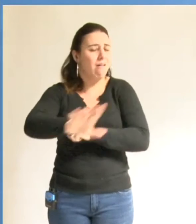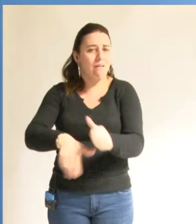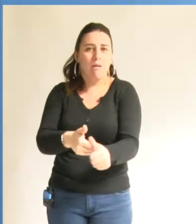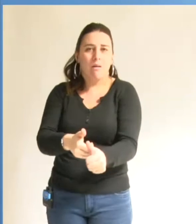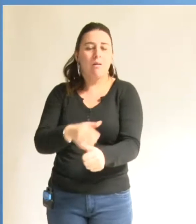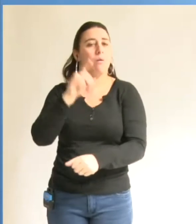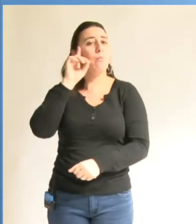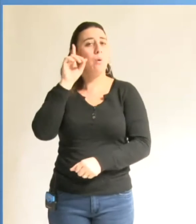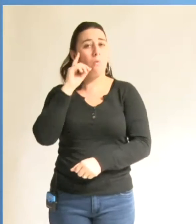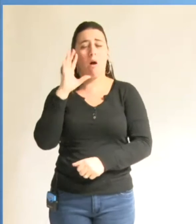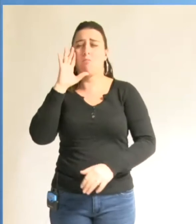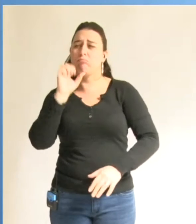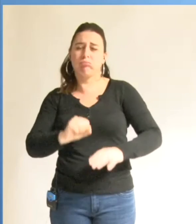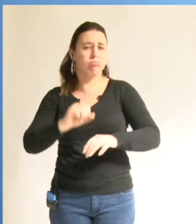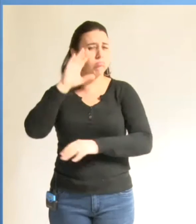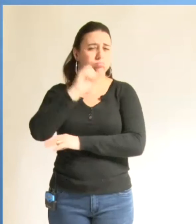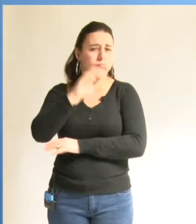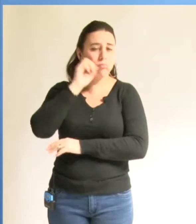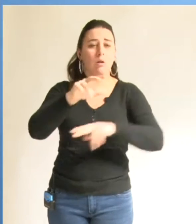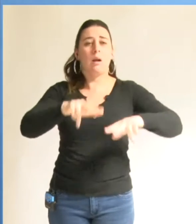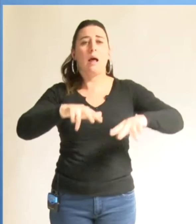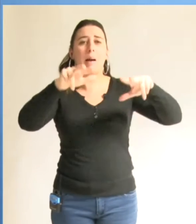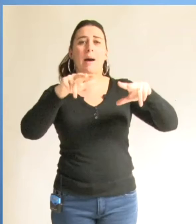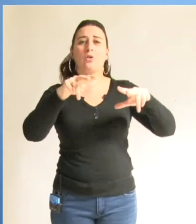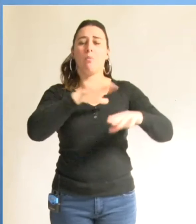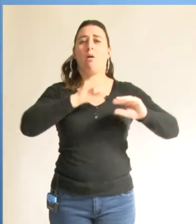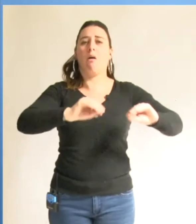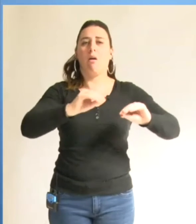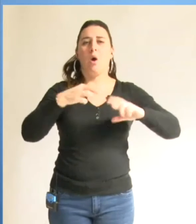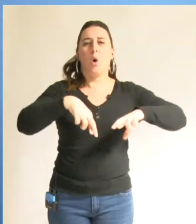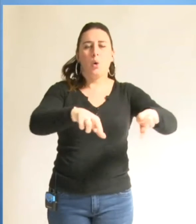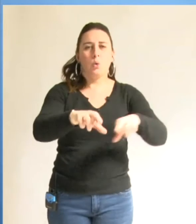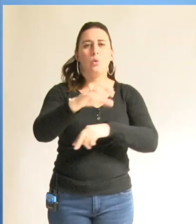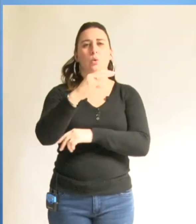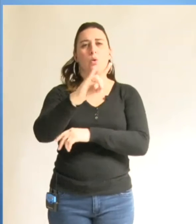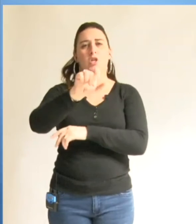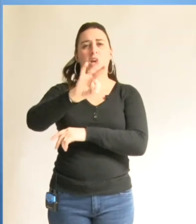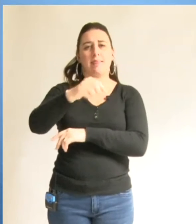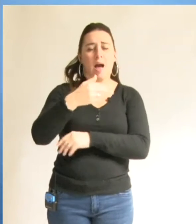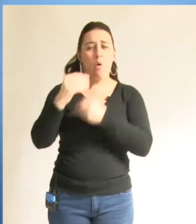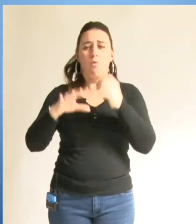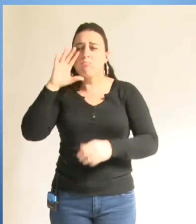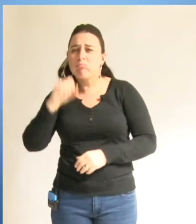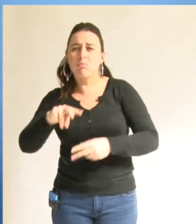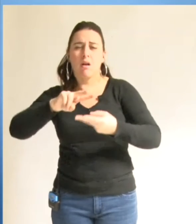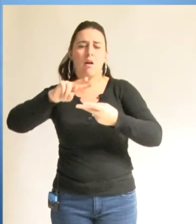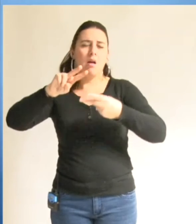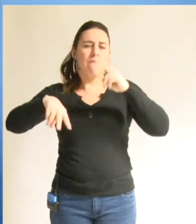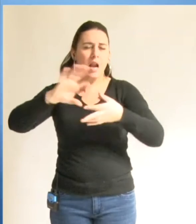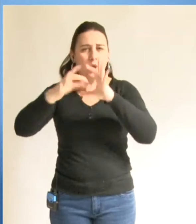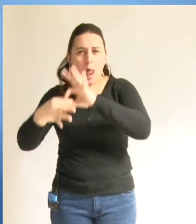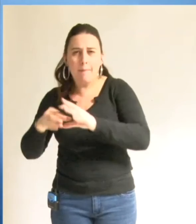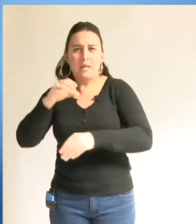quand vous logez, comme je le vois, dans les appartements d'instituteurs rue Élysée-Châtain, comme je le vois au village olympique, comme je le vois dans